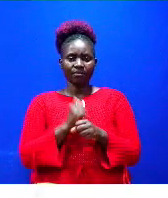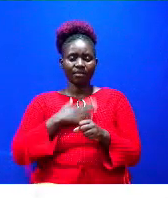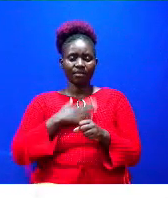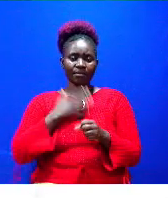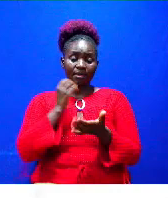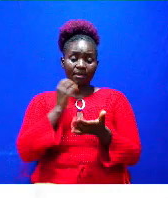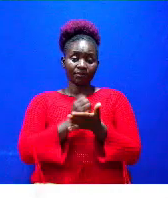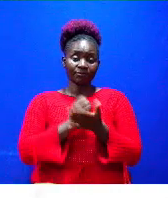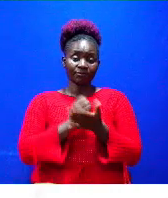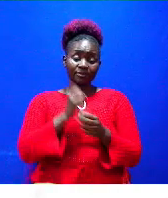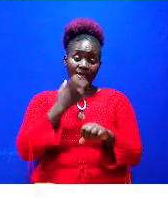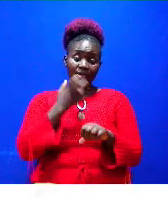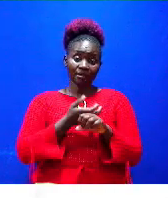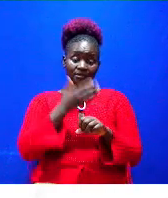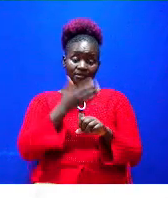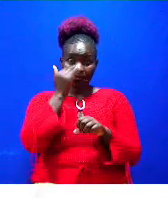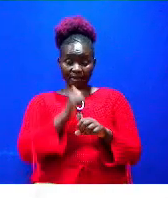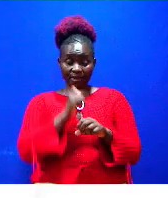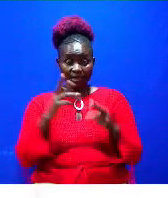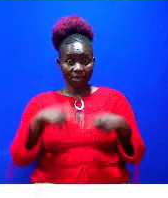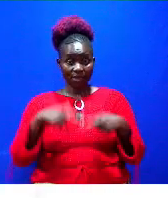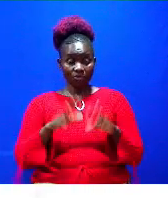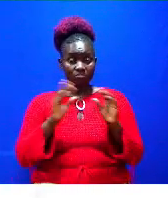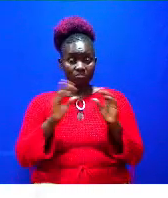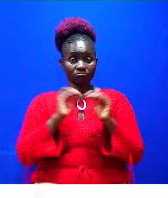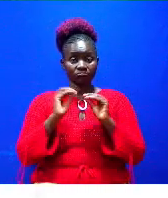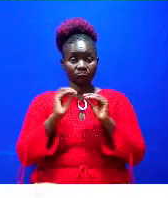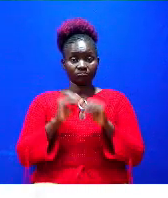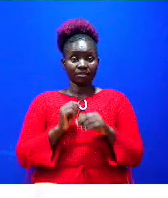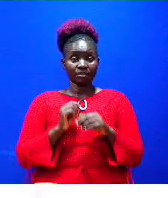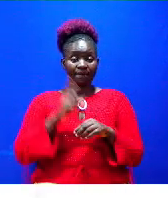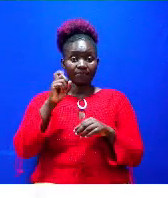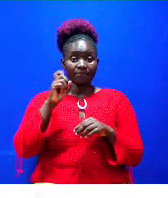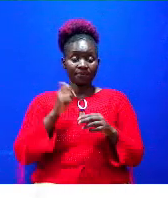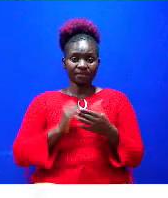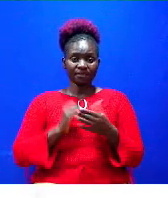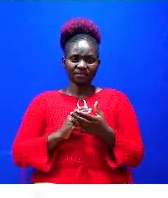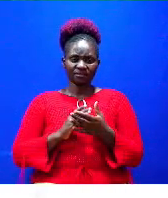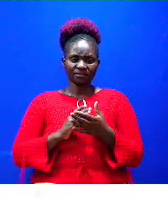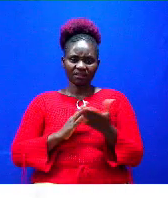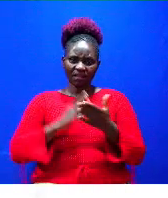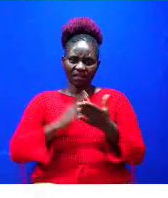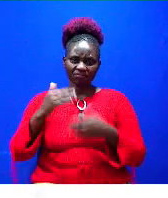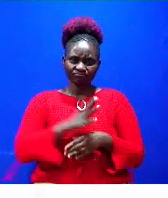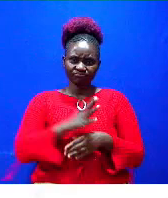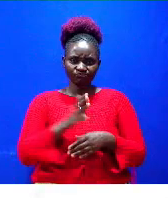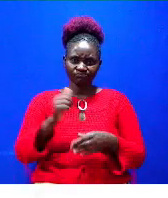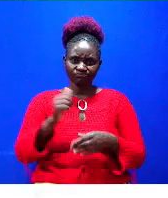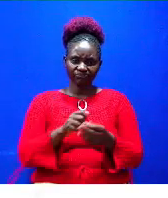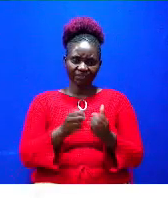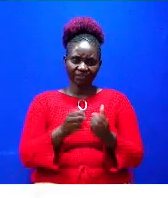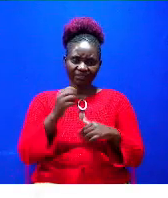ngum sabu Hakuna barabara in Nip kwenye Mah mahindi ndio Nif kwa